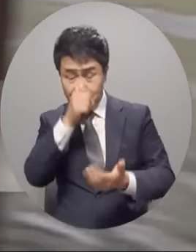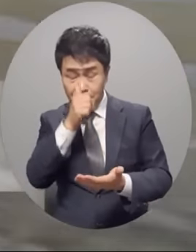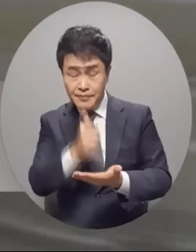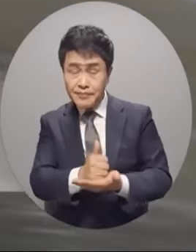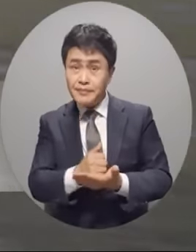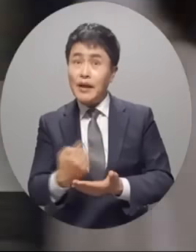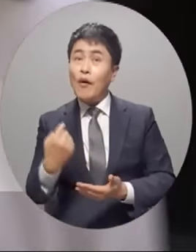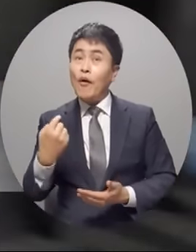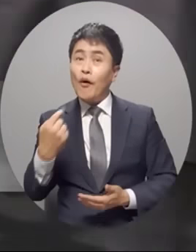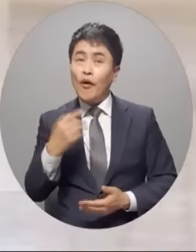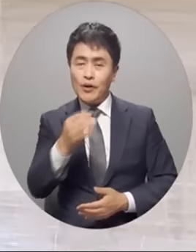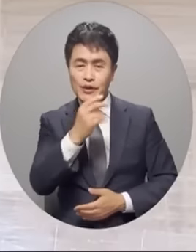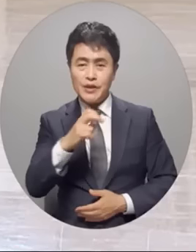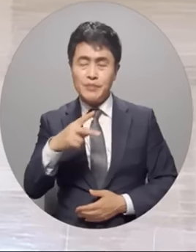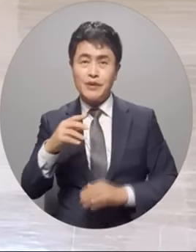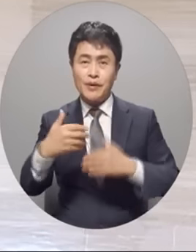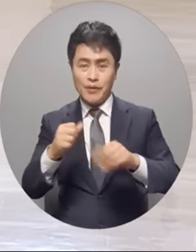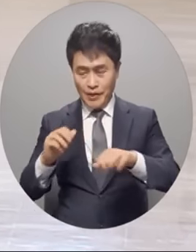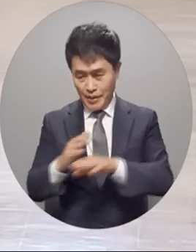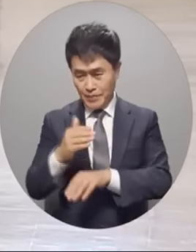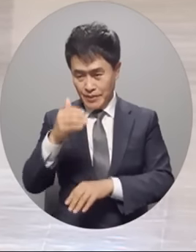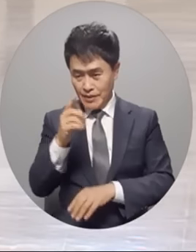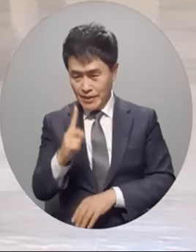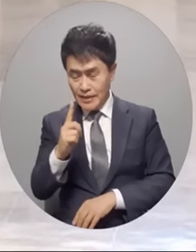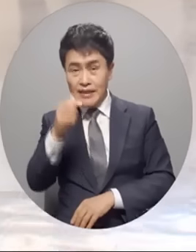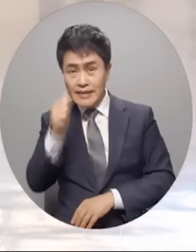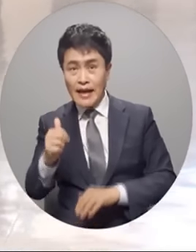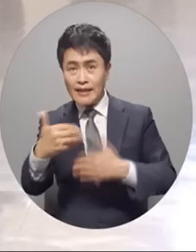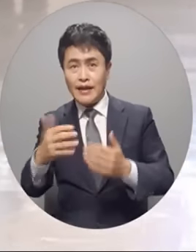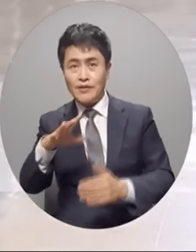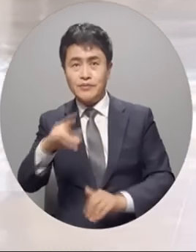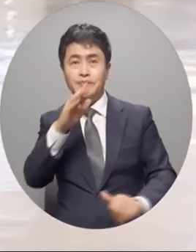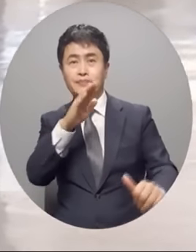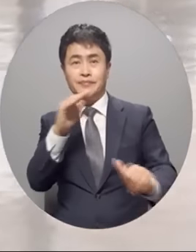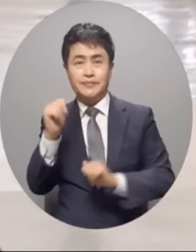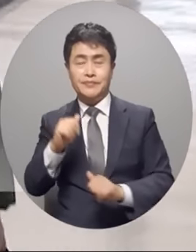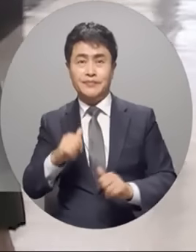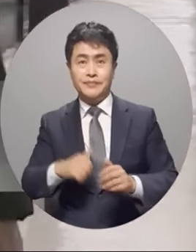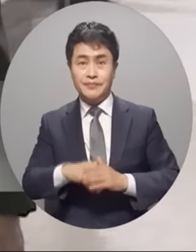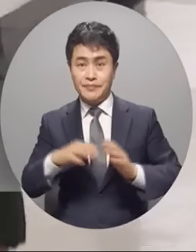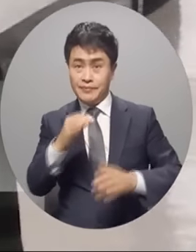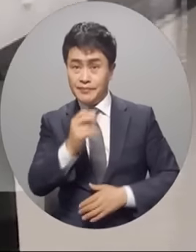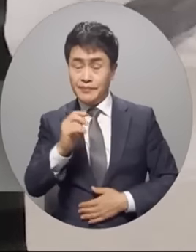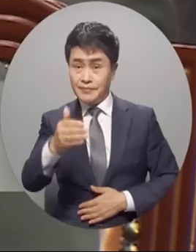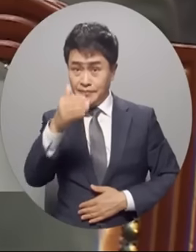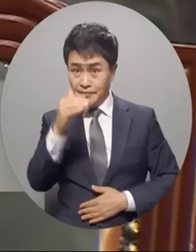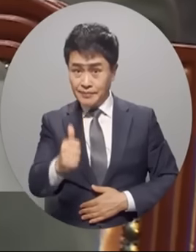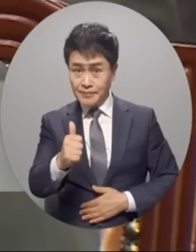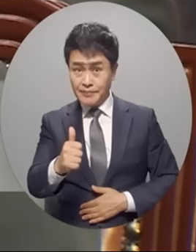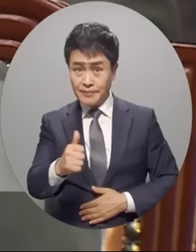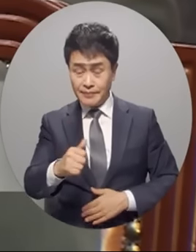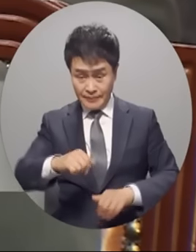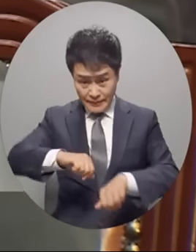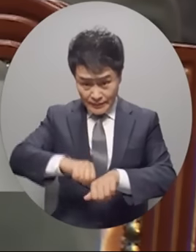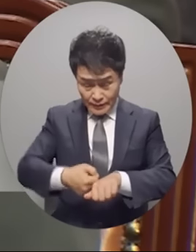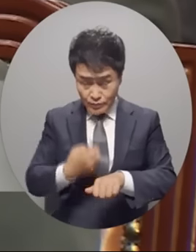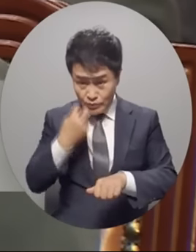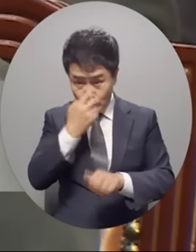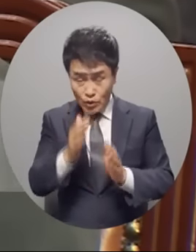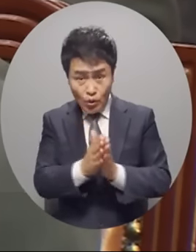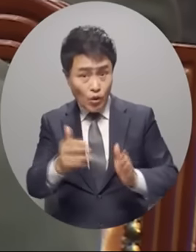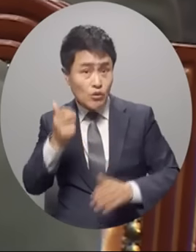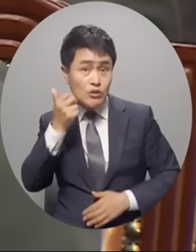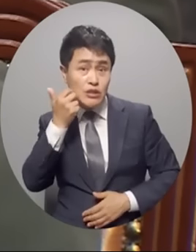고위공직자범죄수사처가 어제 임성근 전 해병대 1사단장을 처음으로 불렀습니다. 임 전 사단장에 대한 강제 수사에 착수한 지